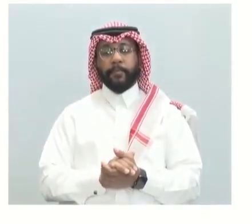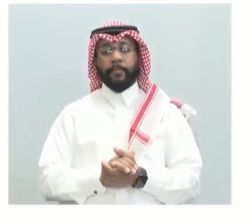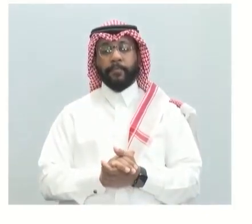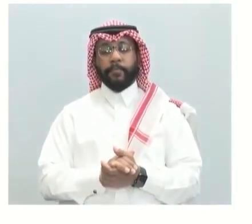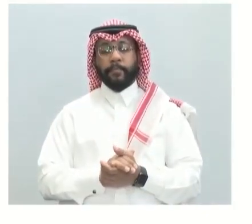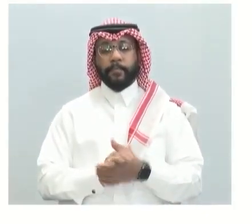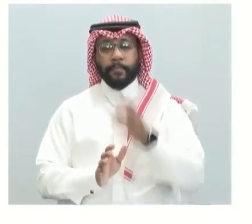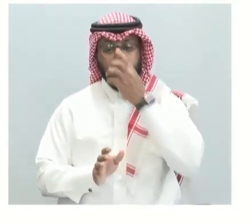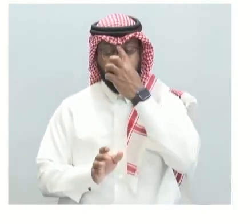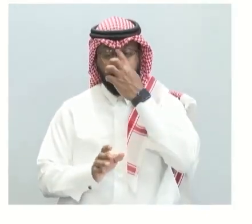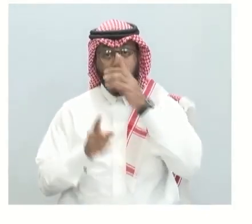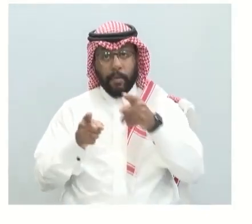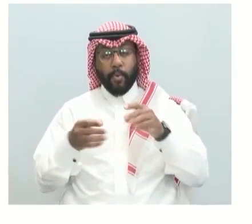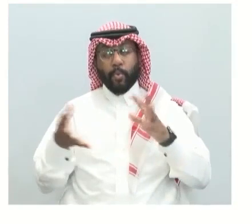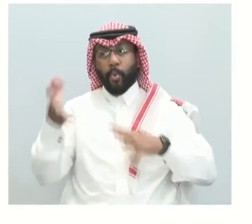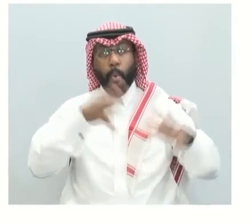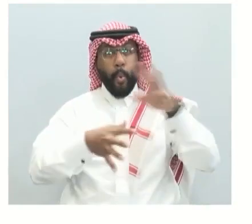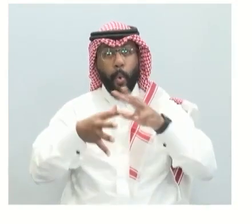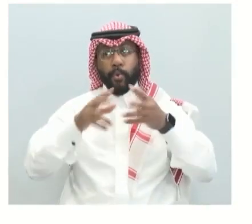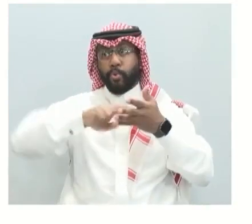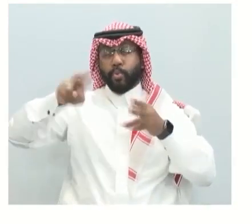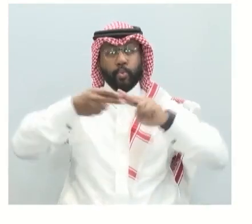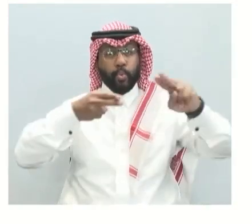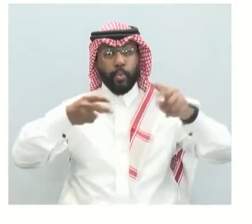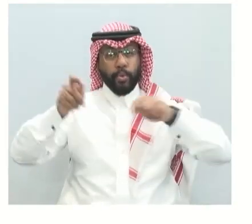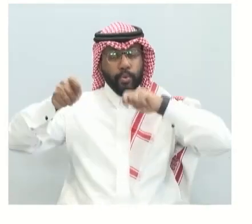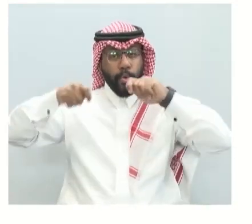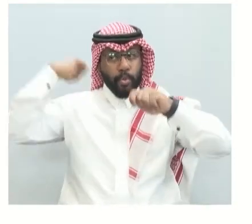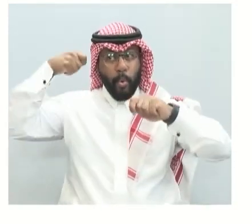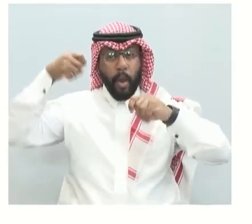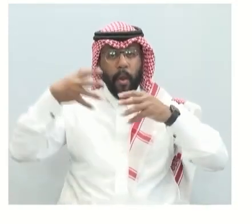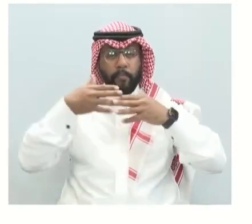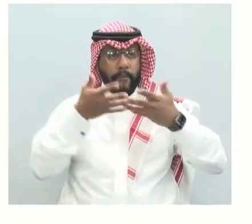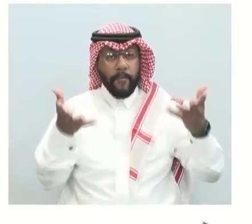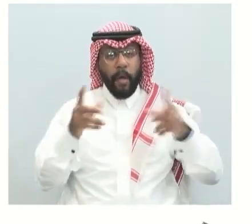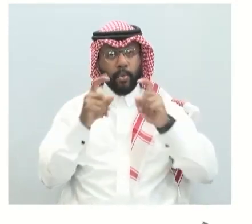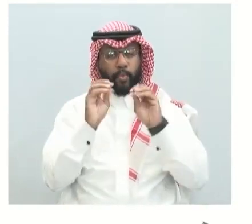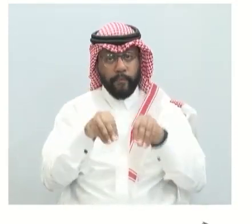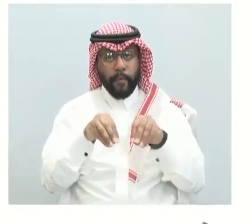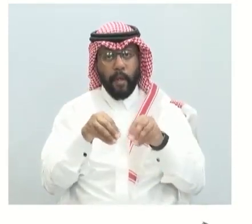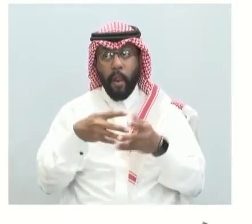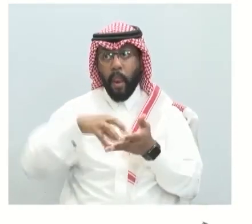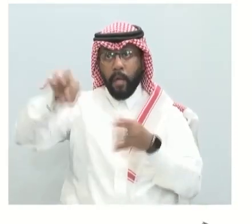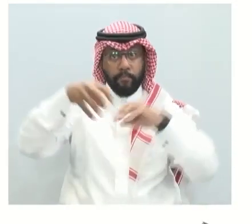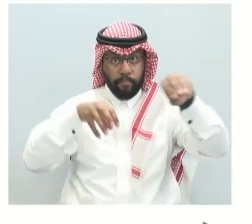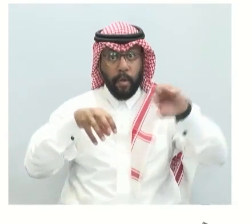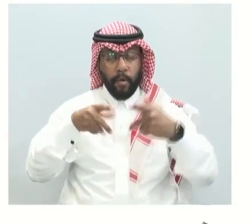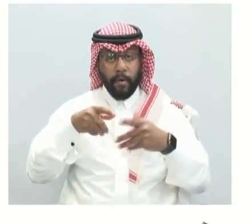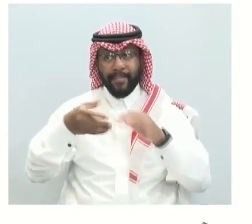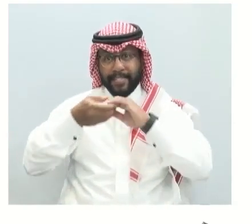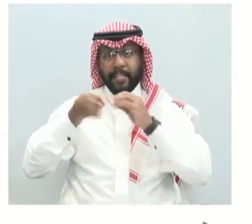طيب هل استطيع مشاركه الصور والملفات اثناء المحادثه في التيمز نعم راينا نستطيع ان نقوم